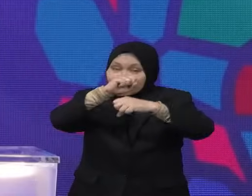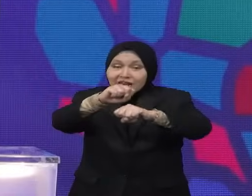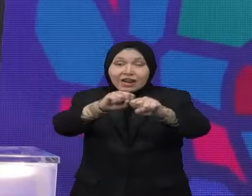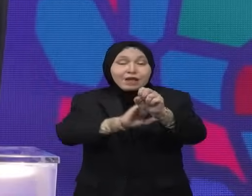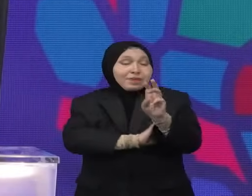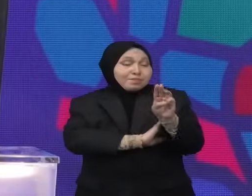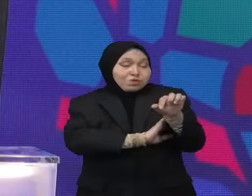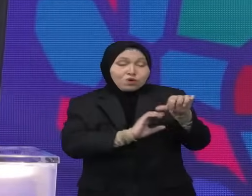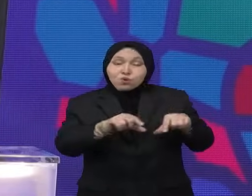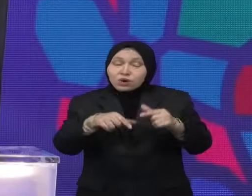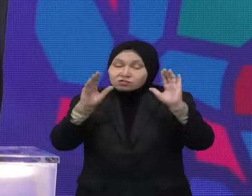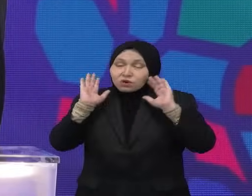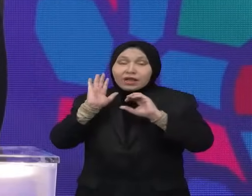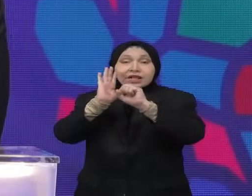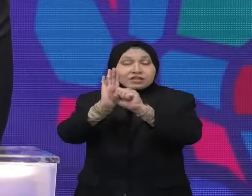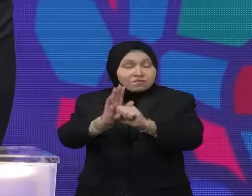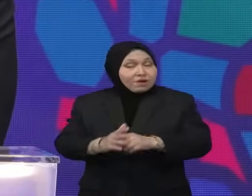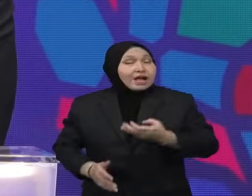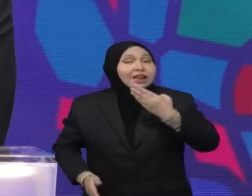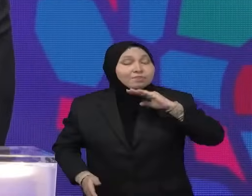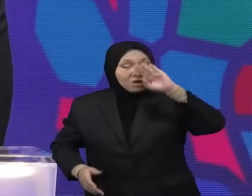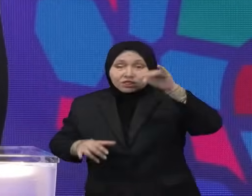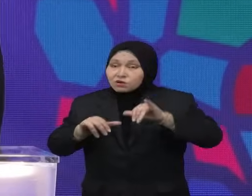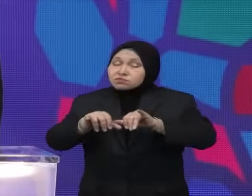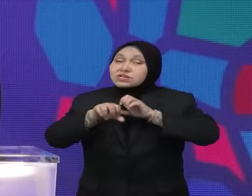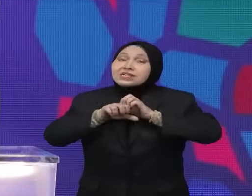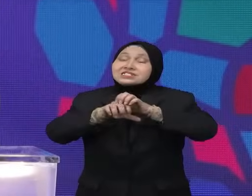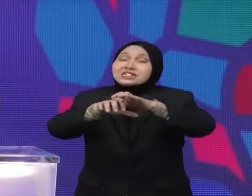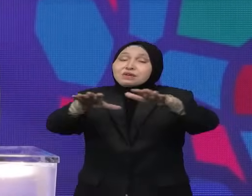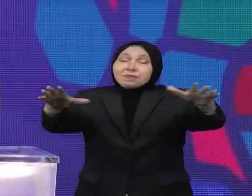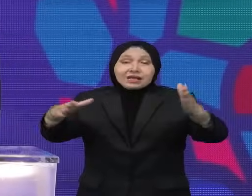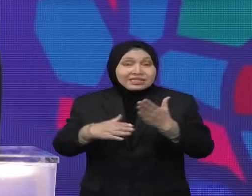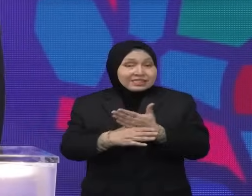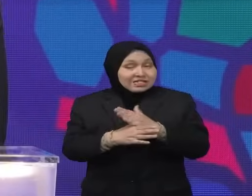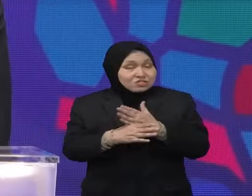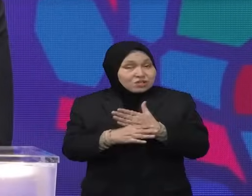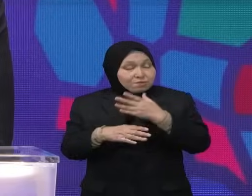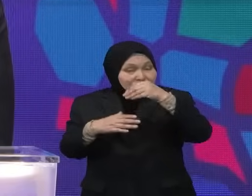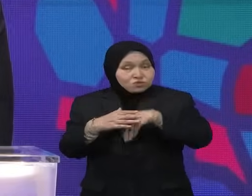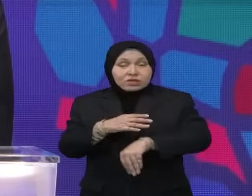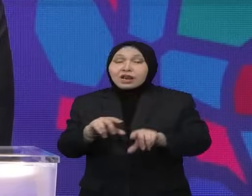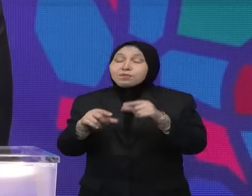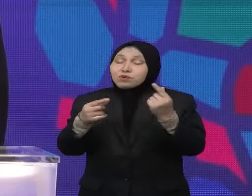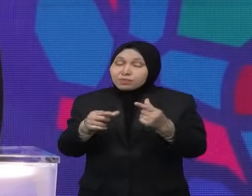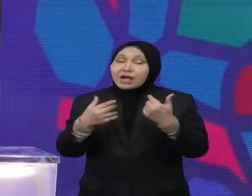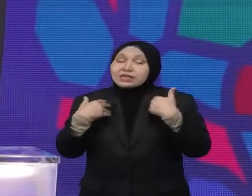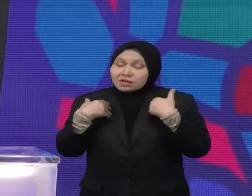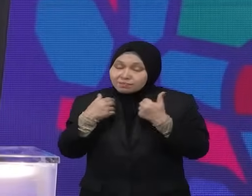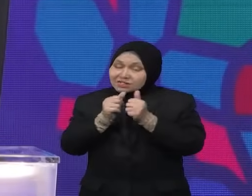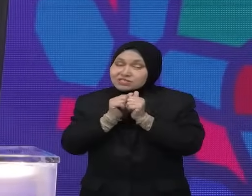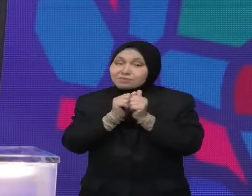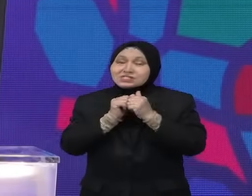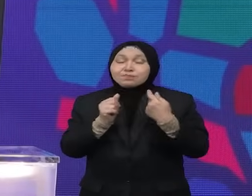Time, Quran Salat dan Infak. Alhamdulillah, terus kita sebarkan, kita share, masuklah dalam grup-grup yang ada itu untuk sama-sama